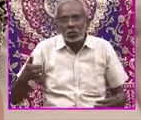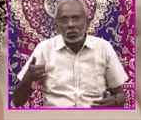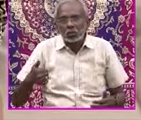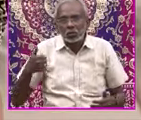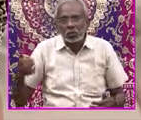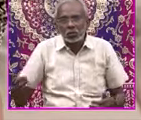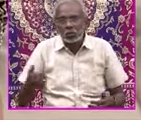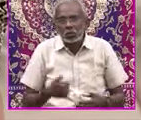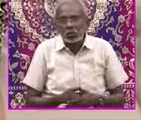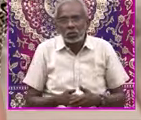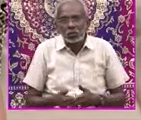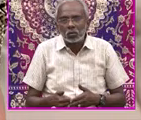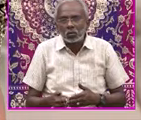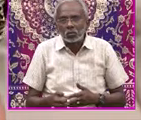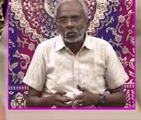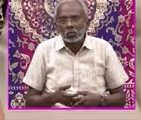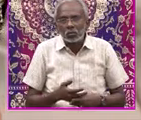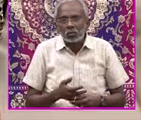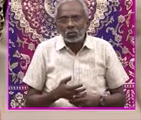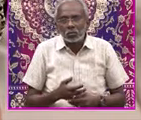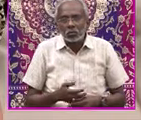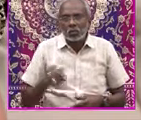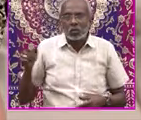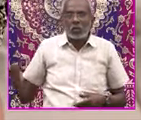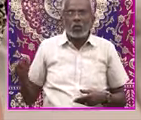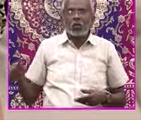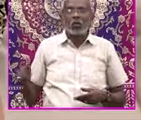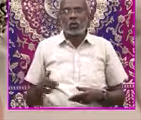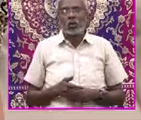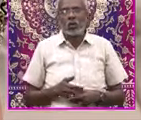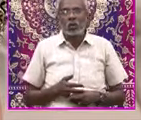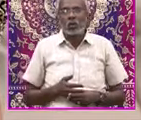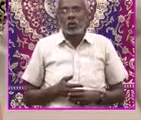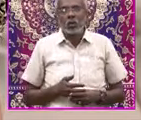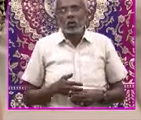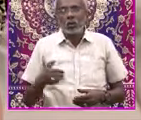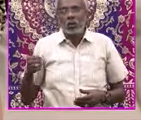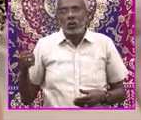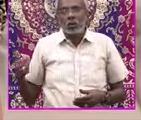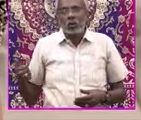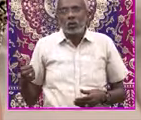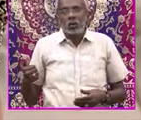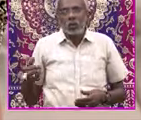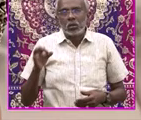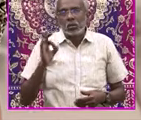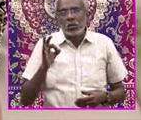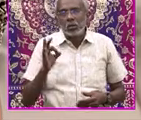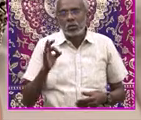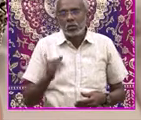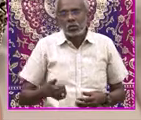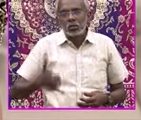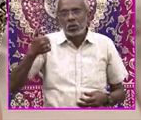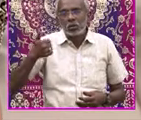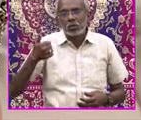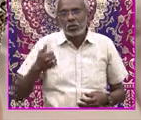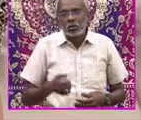அமைச்சருமே அவர்தான், கருணாகர தொண்டைமான். இந்த சோழனுடைய வெற்றிக்கு முக்கியமான காரணம் யார், 1000